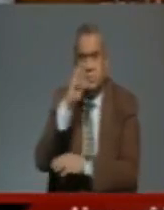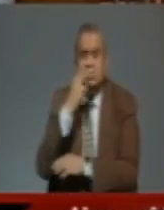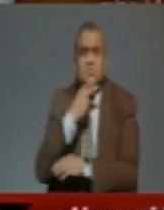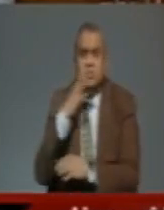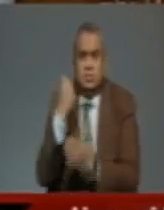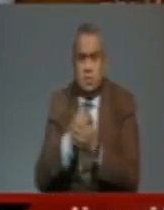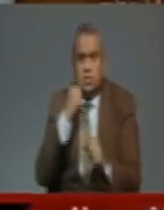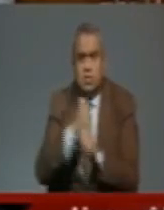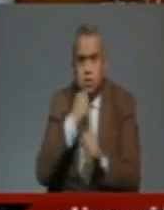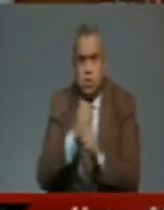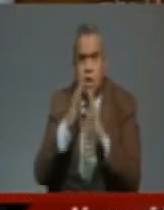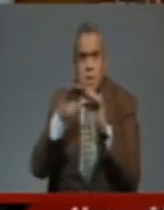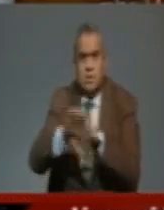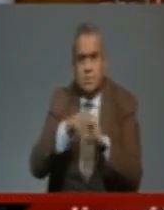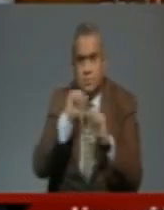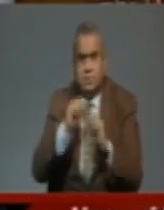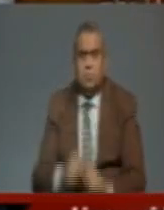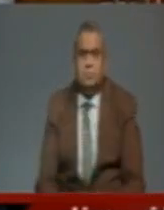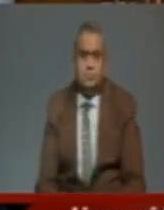مصريه وطنيه دلوقتي.